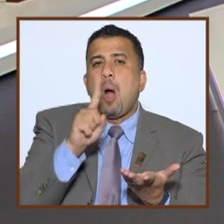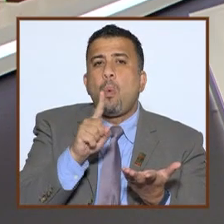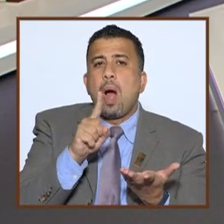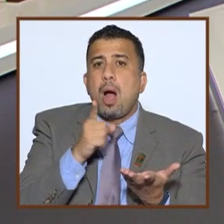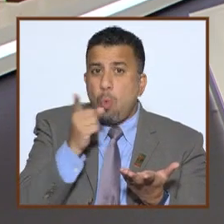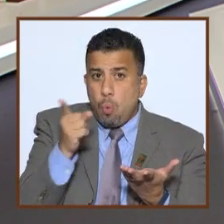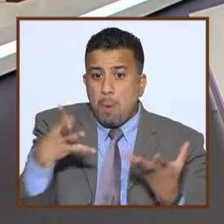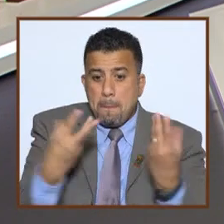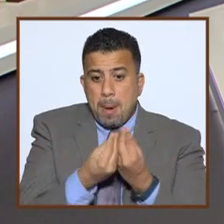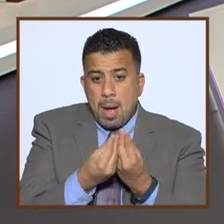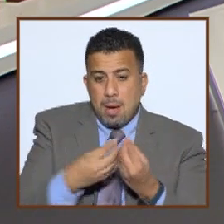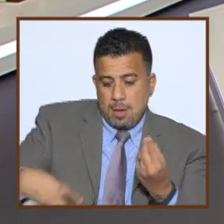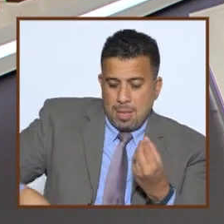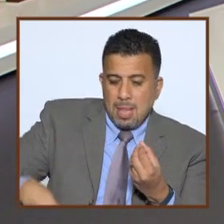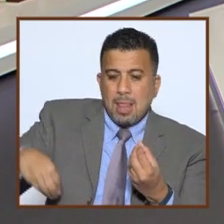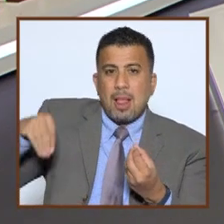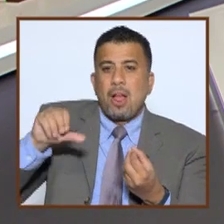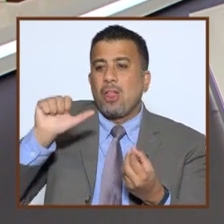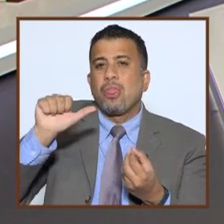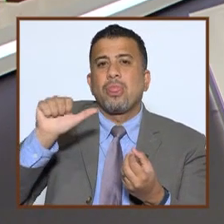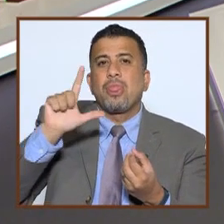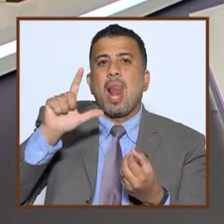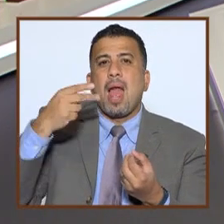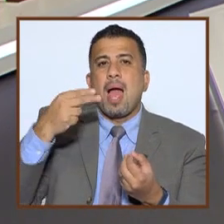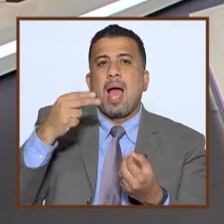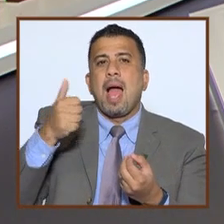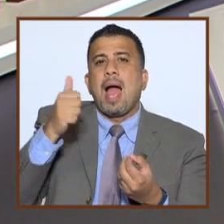الله خلقها من ضلع ادم في الارض